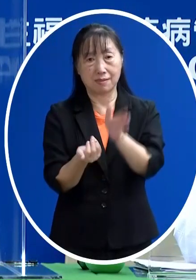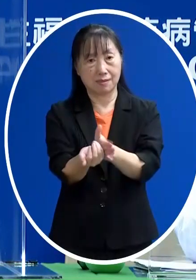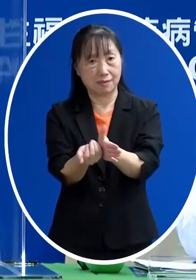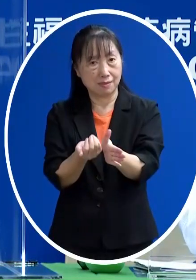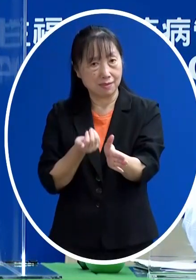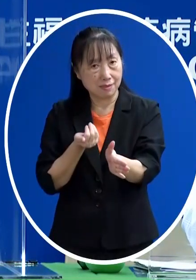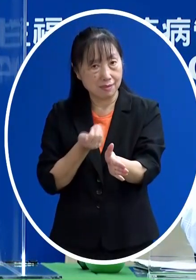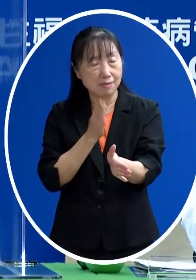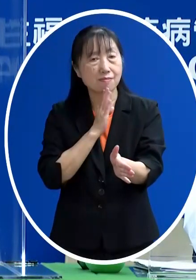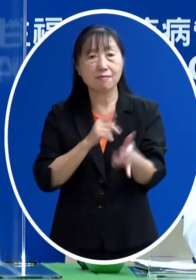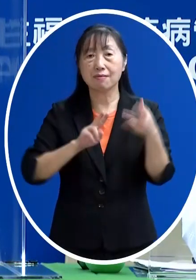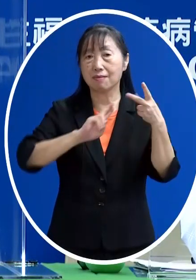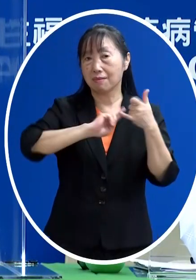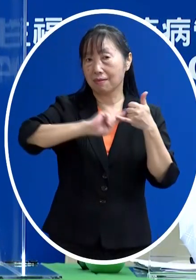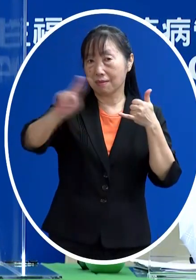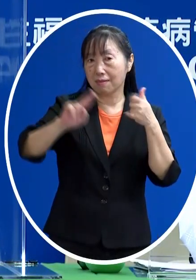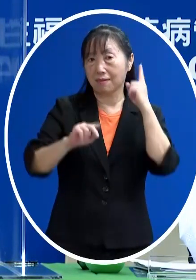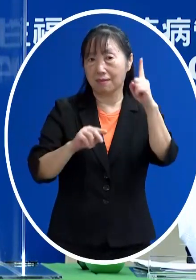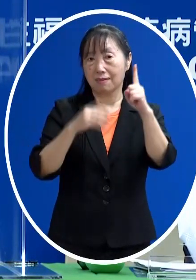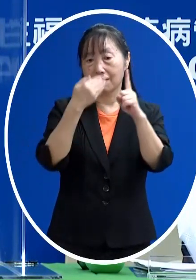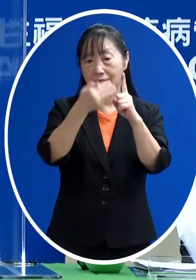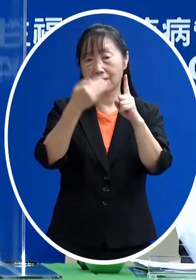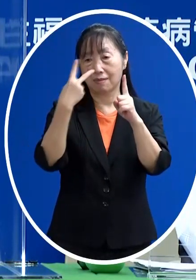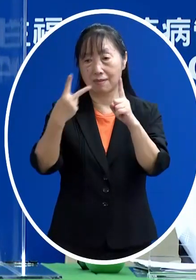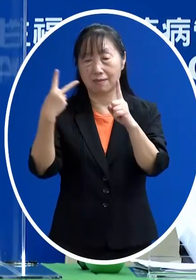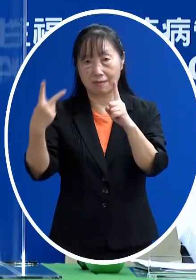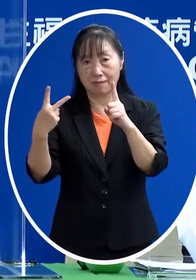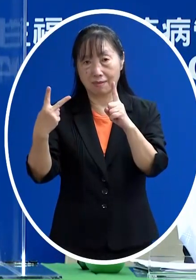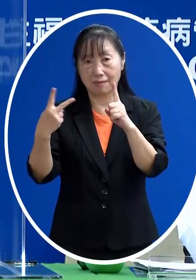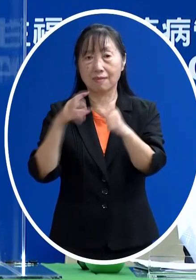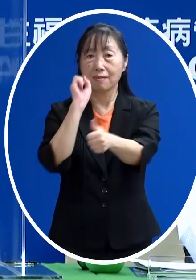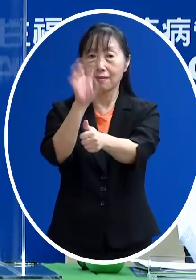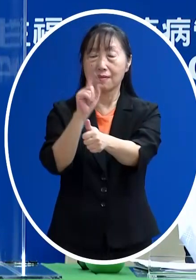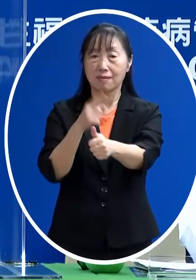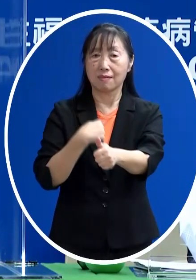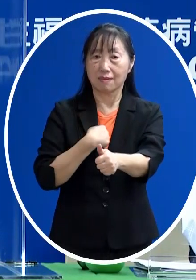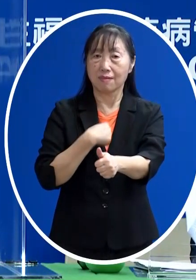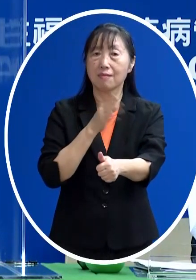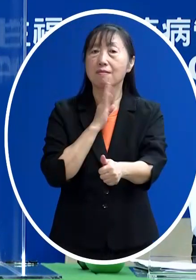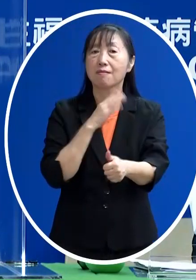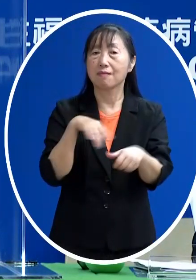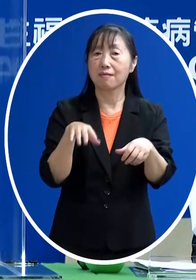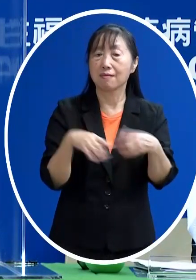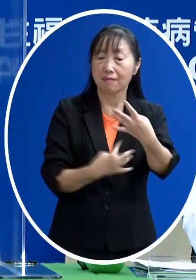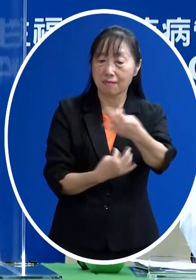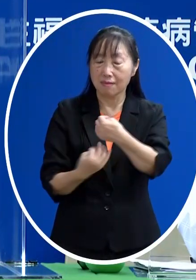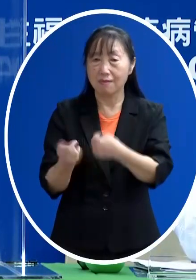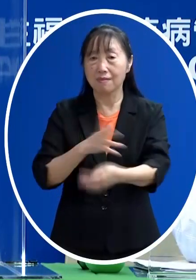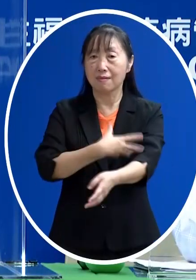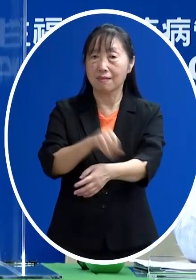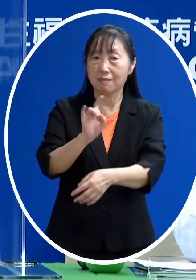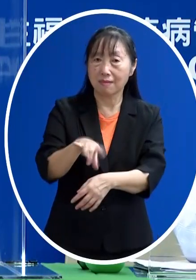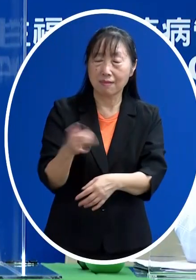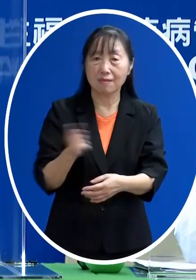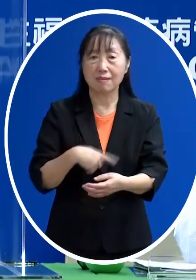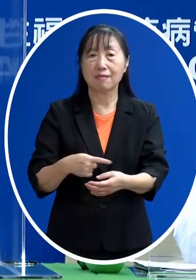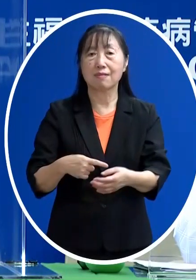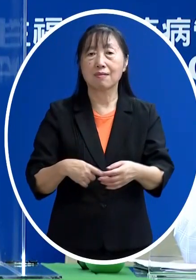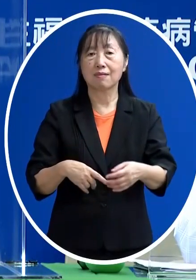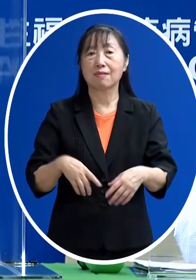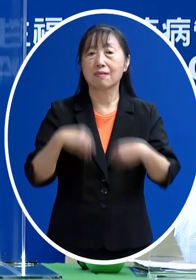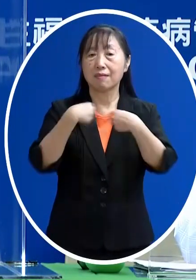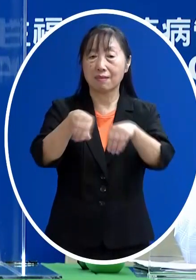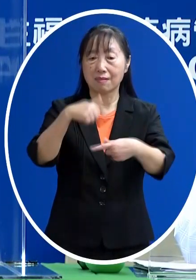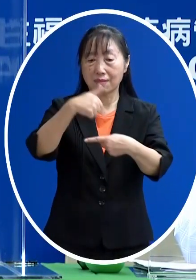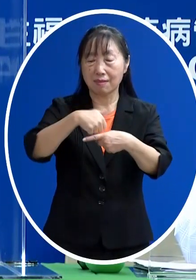前，哈，致电1922，那留下相关的资料，哦，携带的号码或提